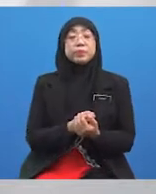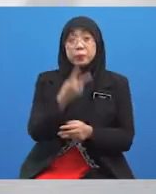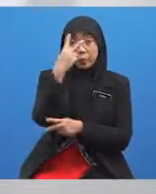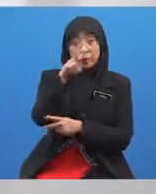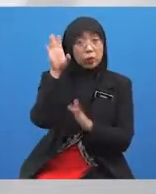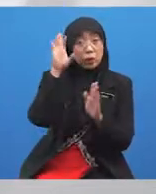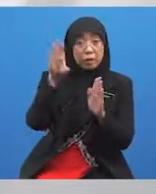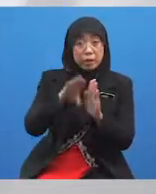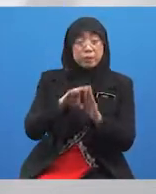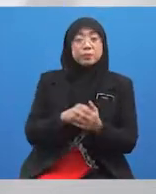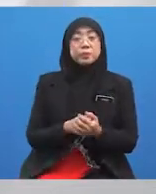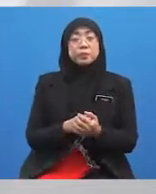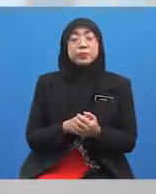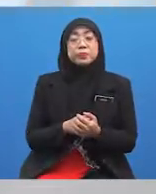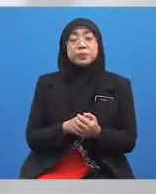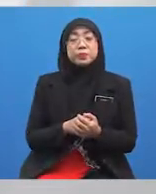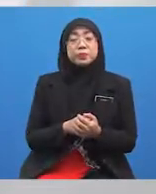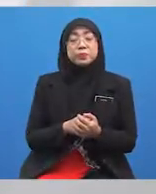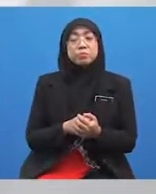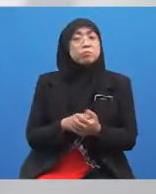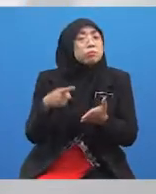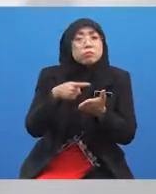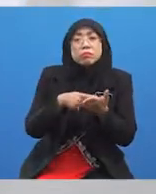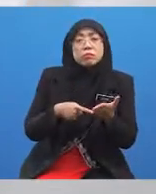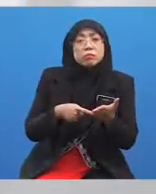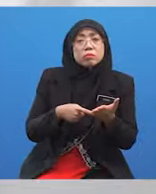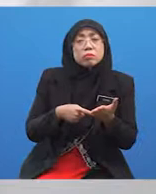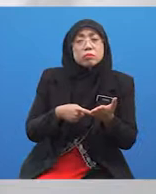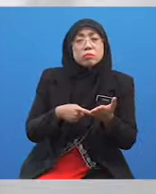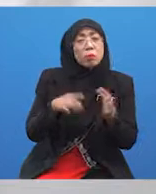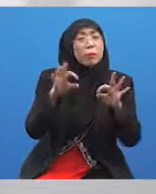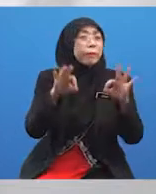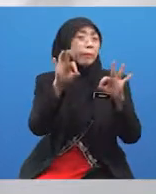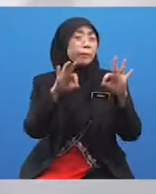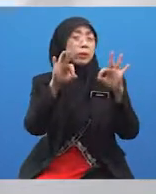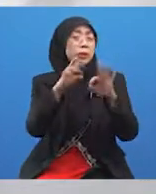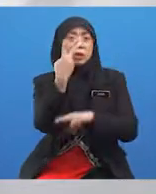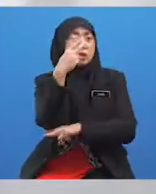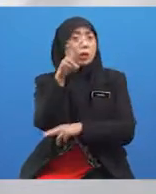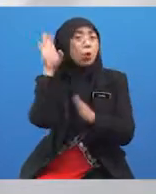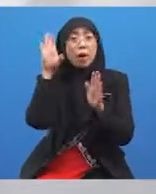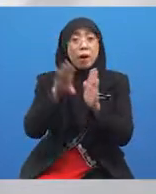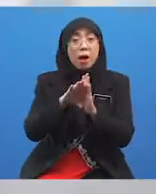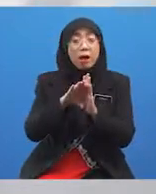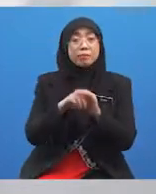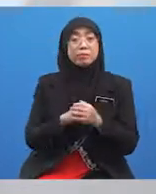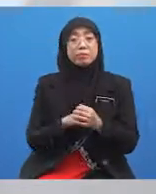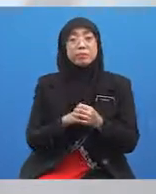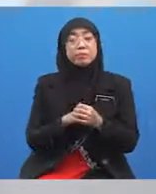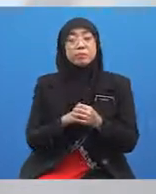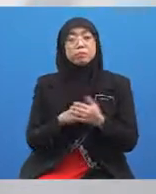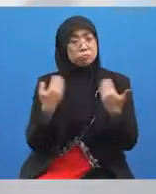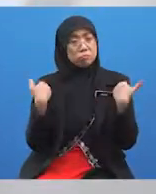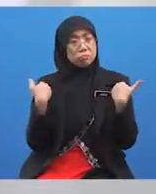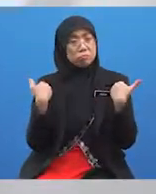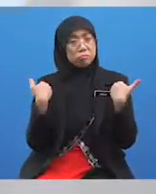tertera di skrin, soalan cikgu. Apakah yang boleh pelajar ceritakan berdasarkan gambar tersebut? Ada orang